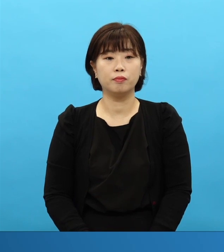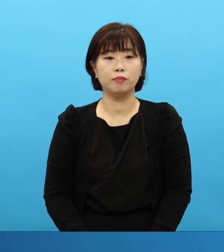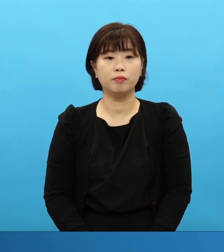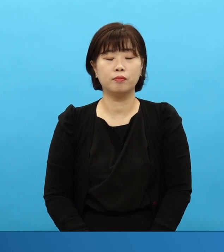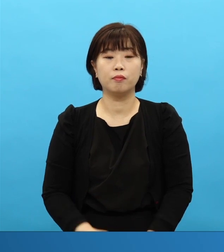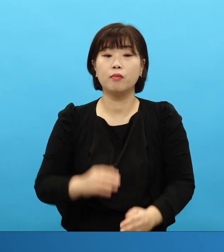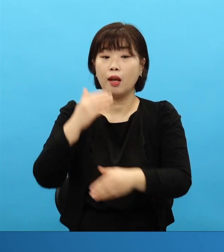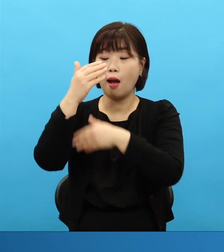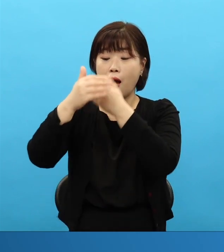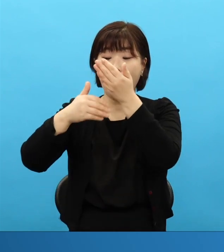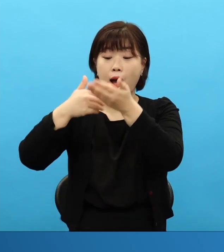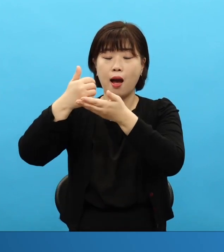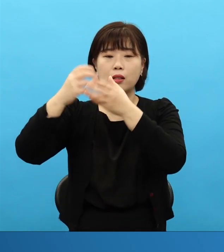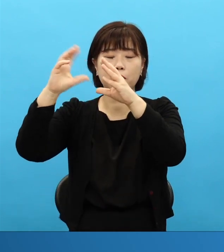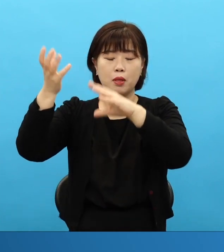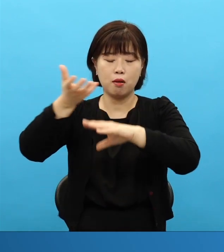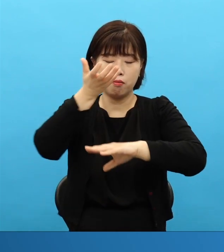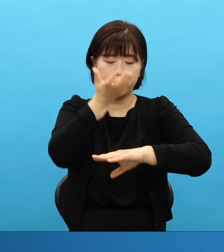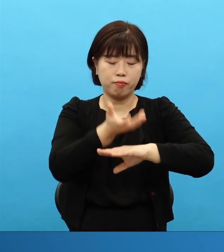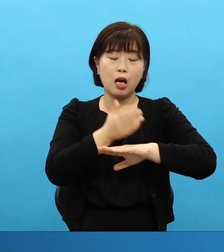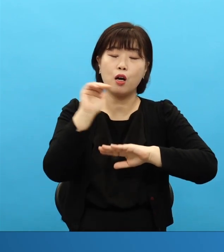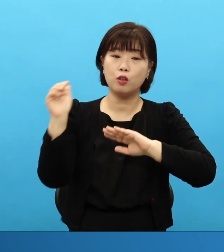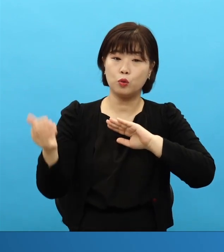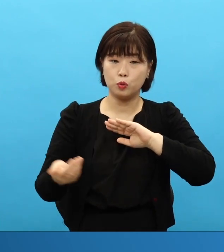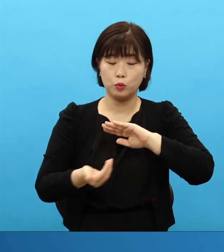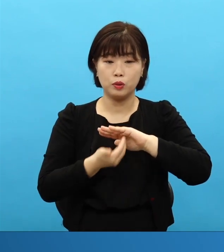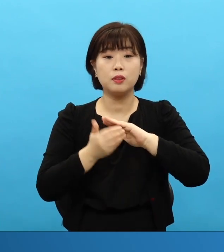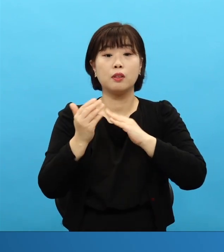하나님의 나라 이루어지게 하옵소서.